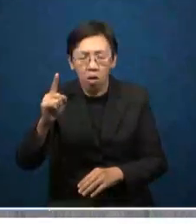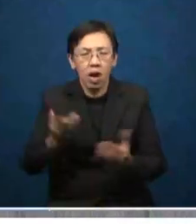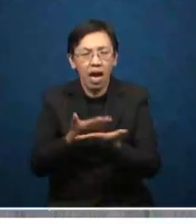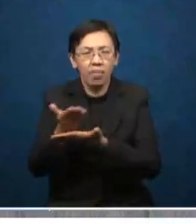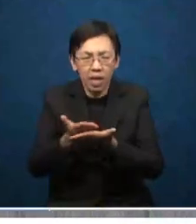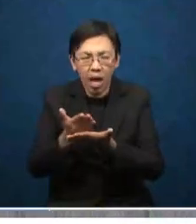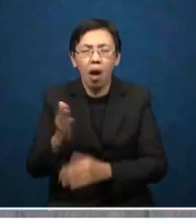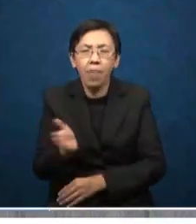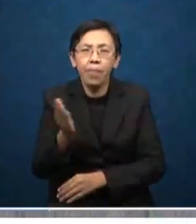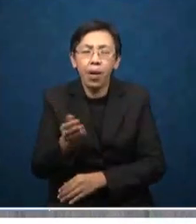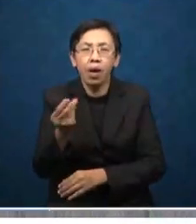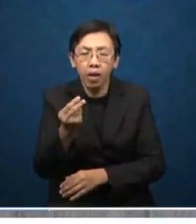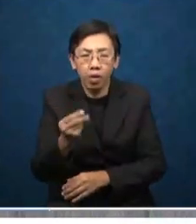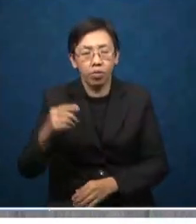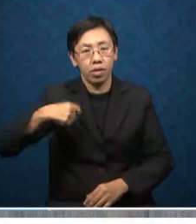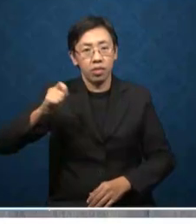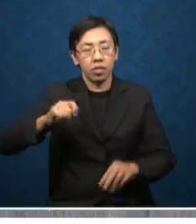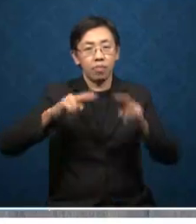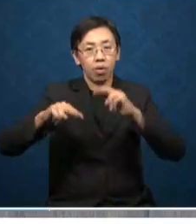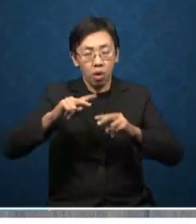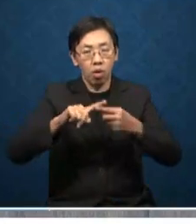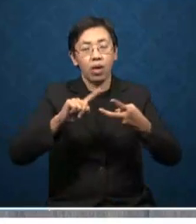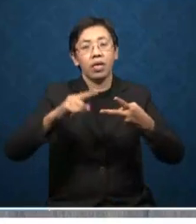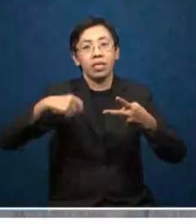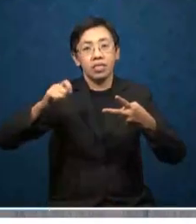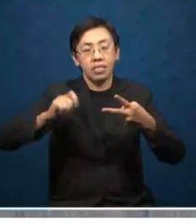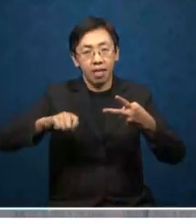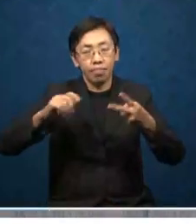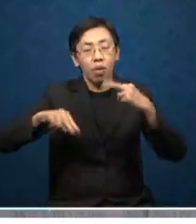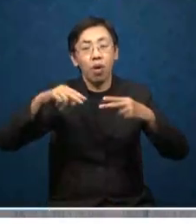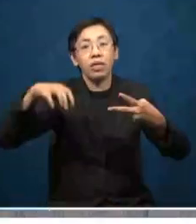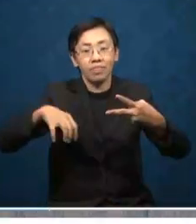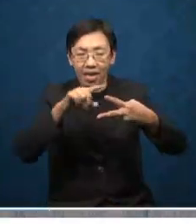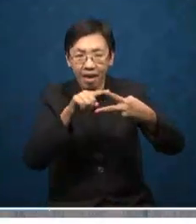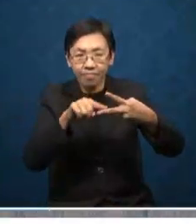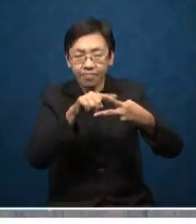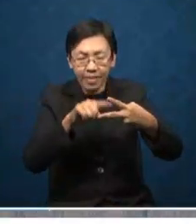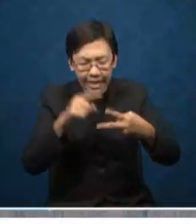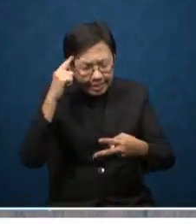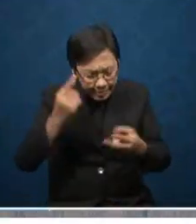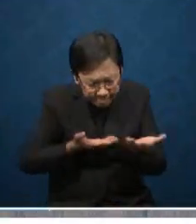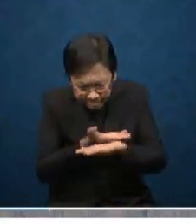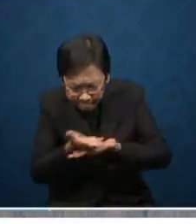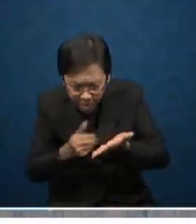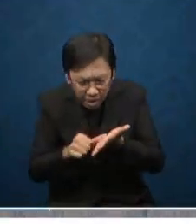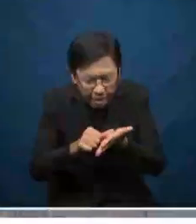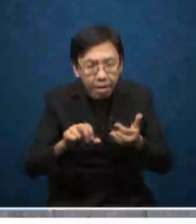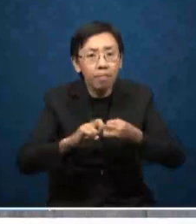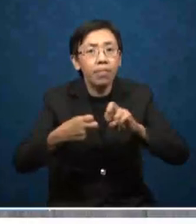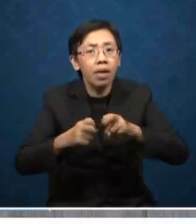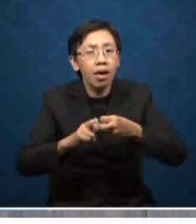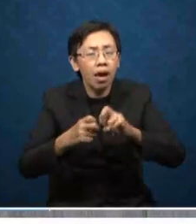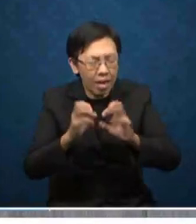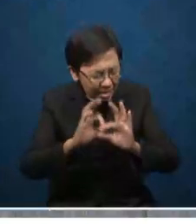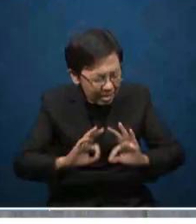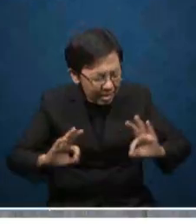ศาลปกครองและสำนักงานศาลปกครองคงจะต้องหาวิธีการต่อไปเพื่อที่จะแก้ปัญหาหัวใจปัญหาที่เป็น